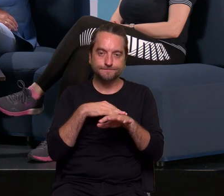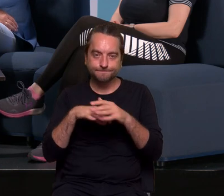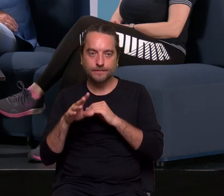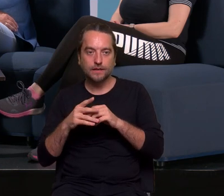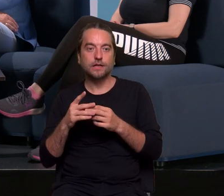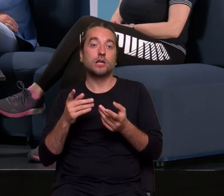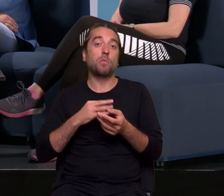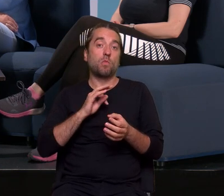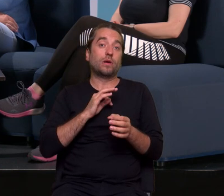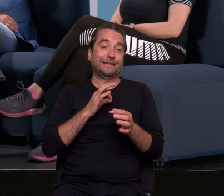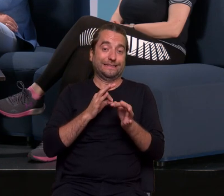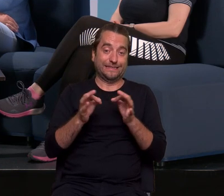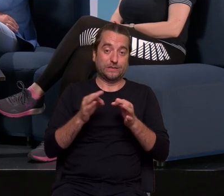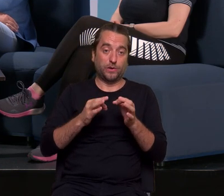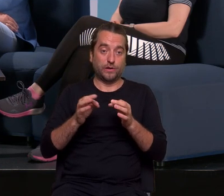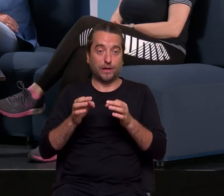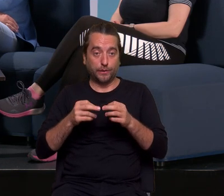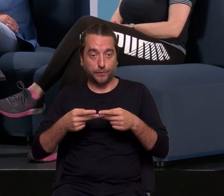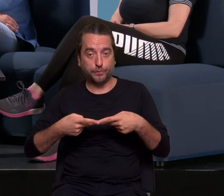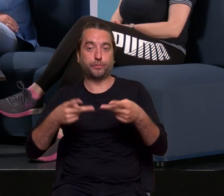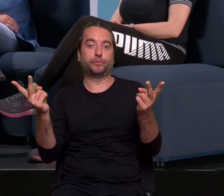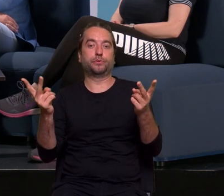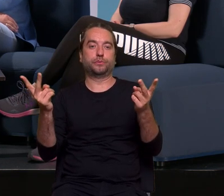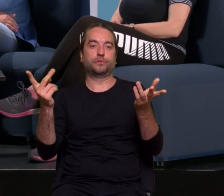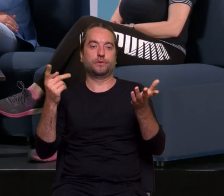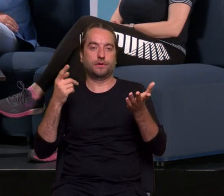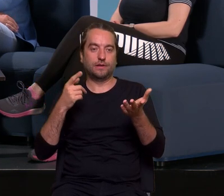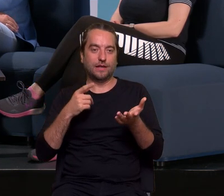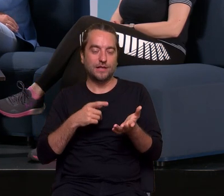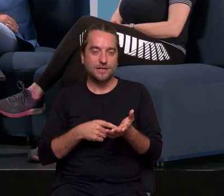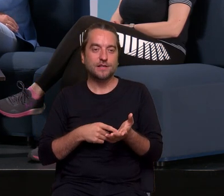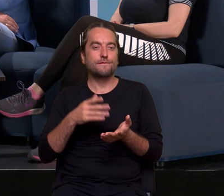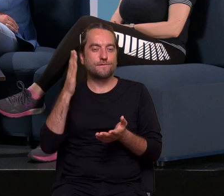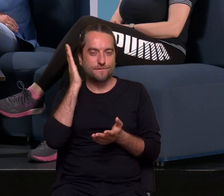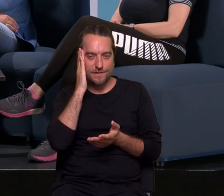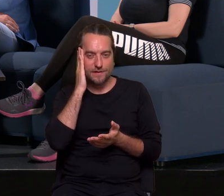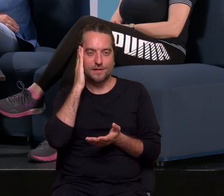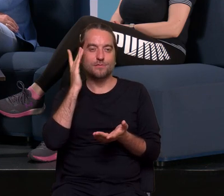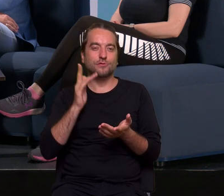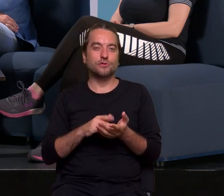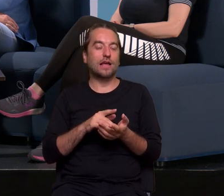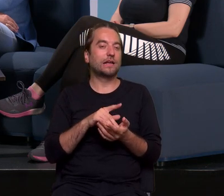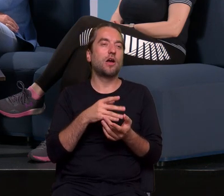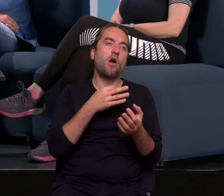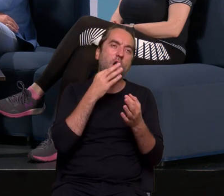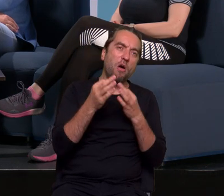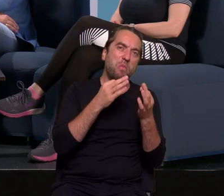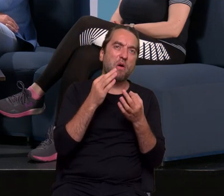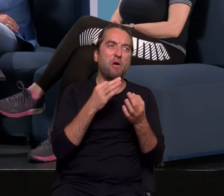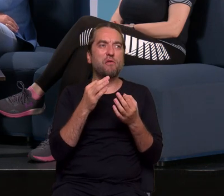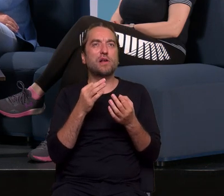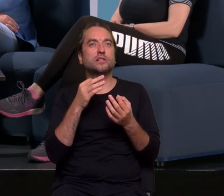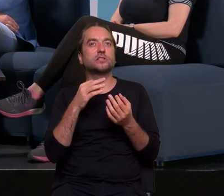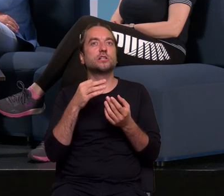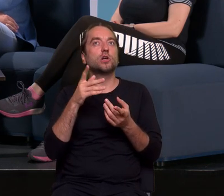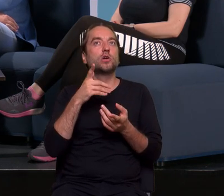popularyzacją historii, to wiem też, że nic tak nie działa na ludzi. Żadna opowieść tak nie działa jak